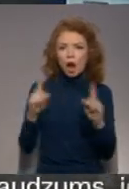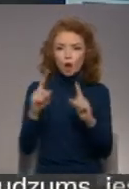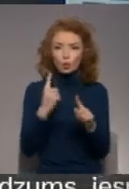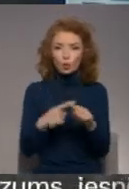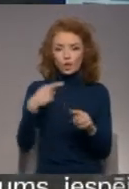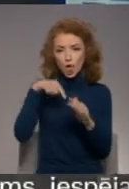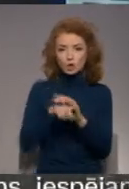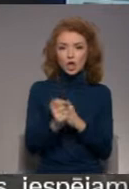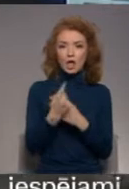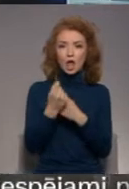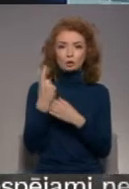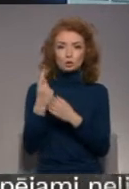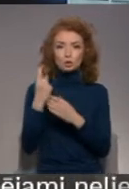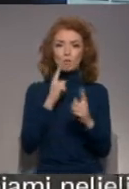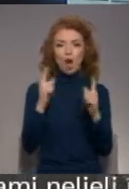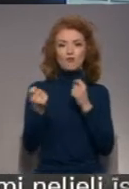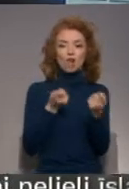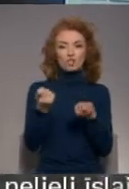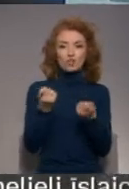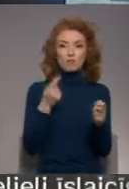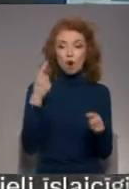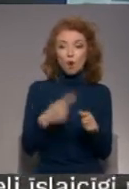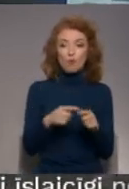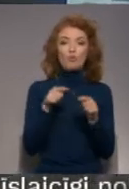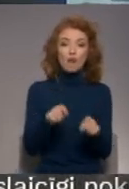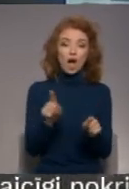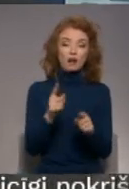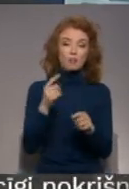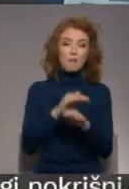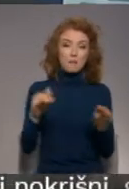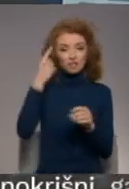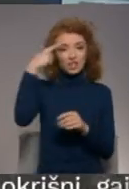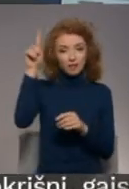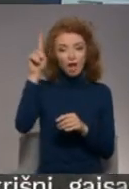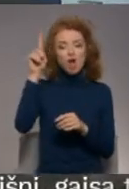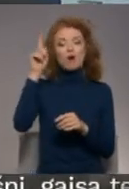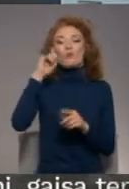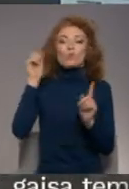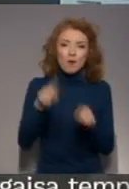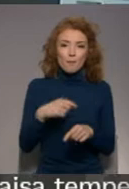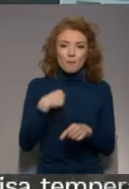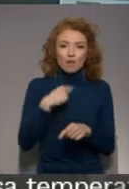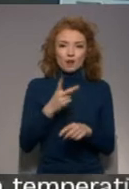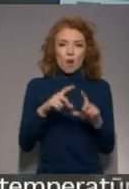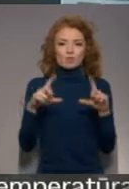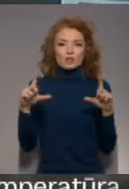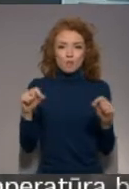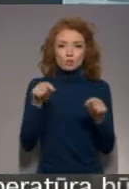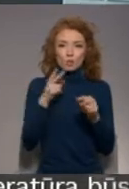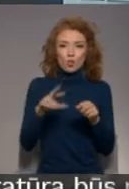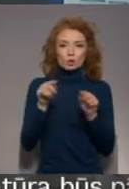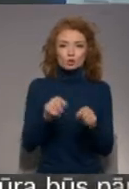resursa, teiksim, nu, tādā pārvaldībā. Ja. Un tā arī tā pamata ideja. Protams, ka mēs paši kā uzņēmums no šo